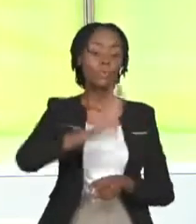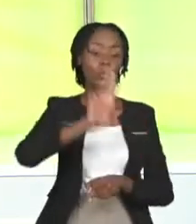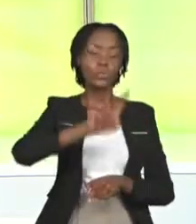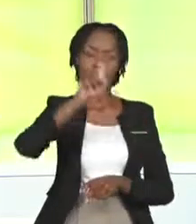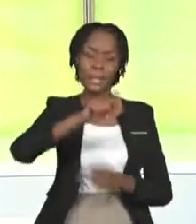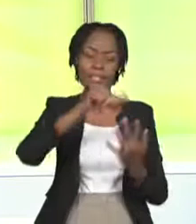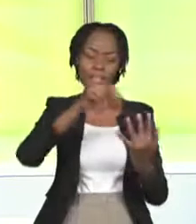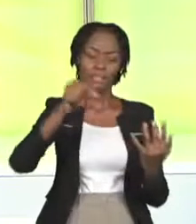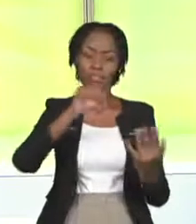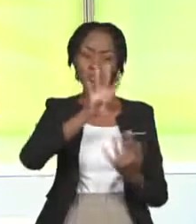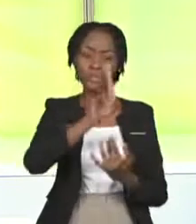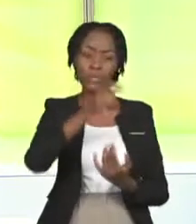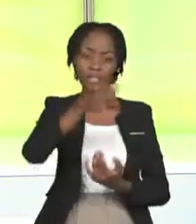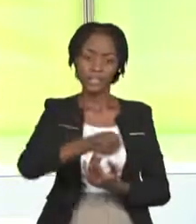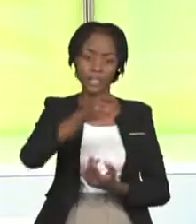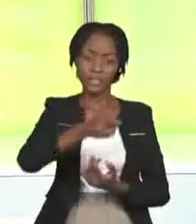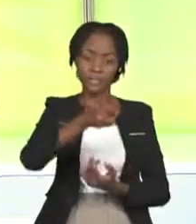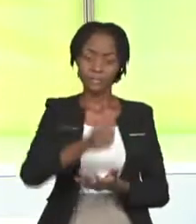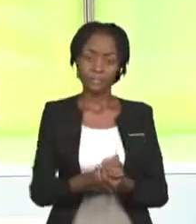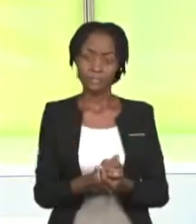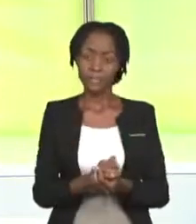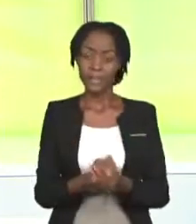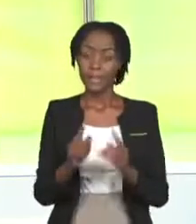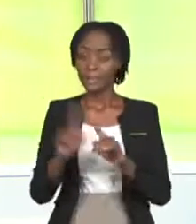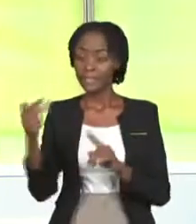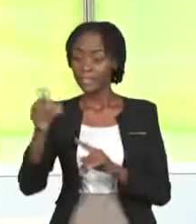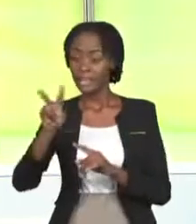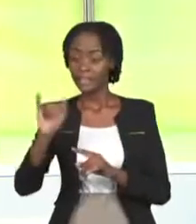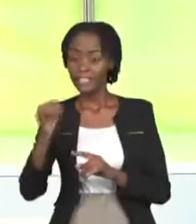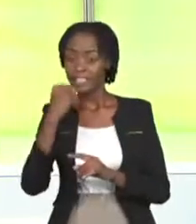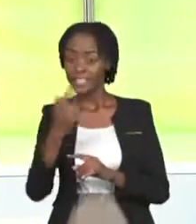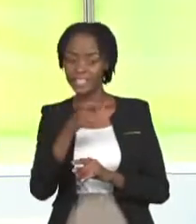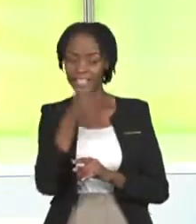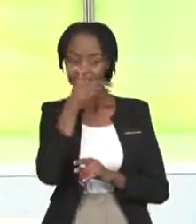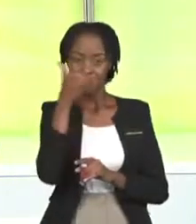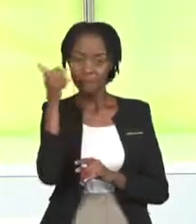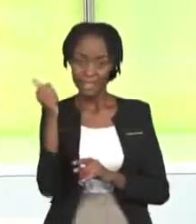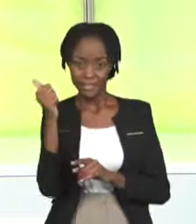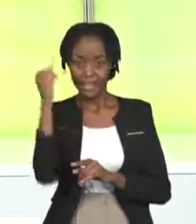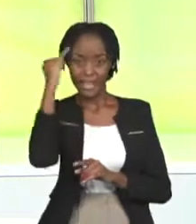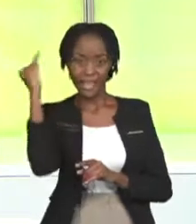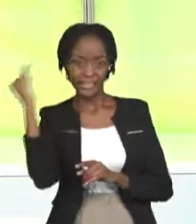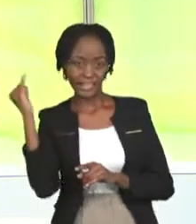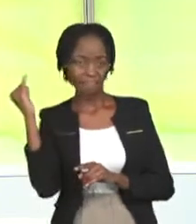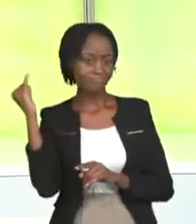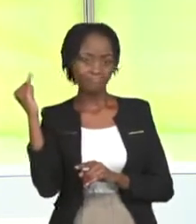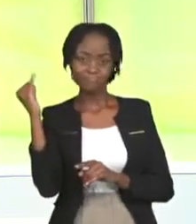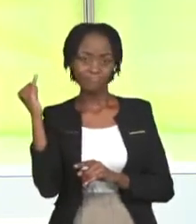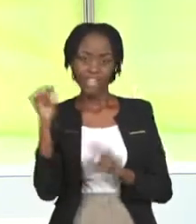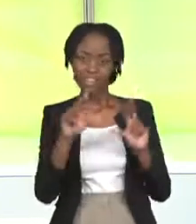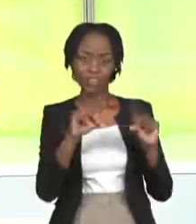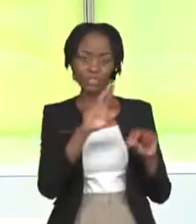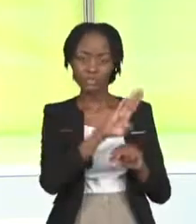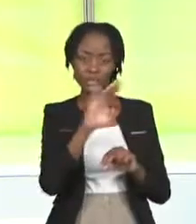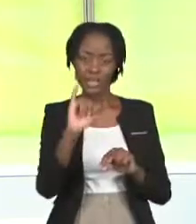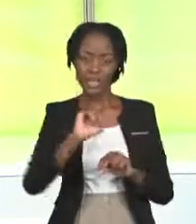Aidha, Havi ametaja kuwa hatua hiyo pekee ndio itakayokuwa kumbukumbu bora kwa uongozi wa Rais Uhuru Kenyatta na serikali yake, na wala sio